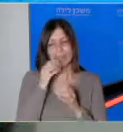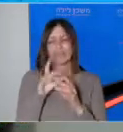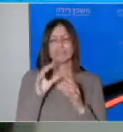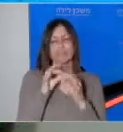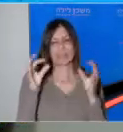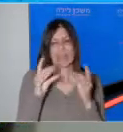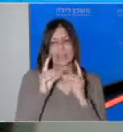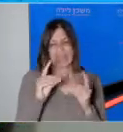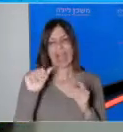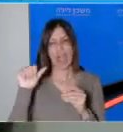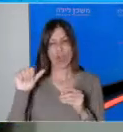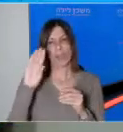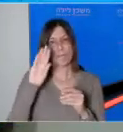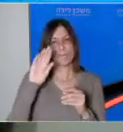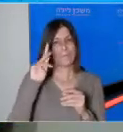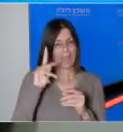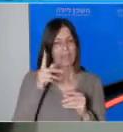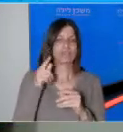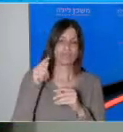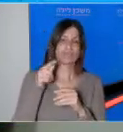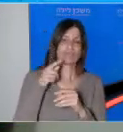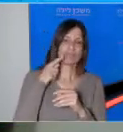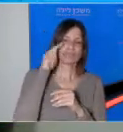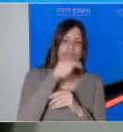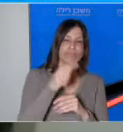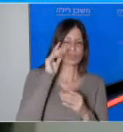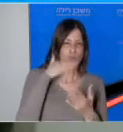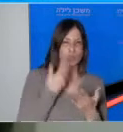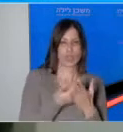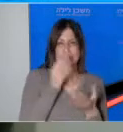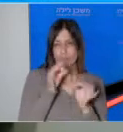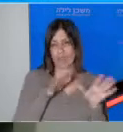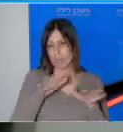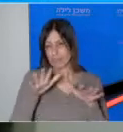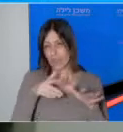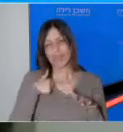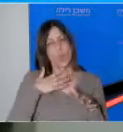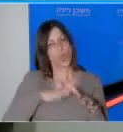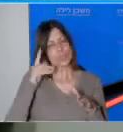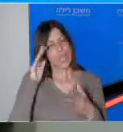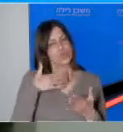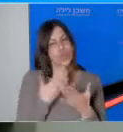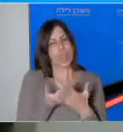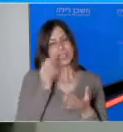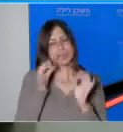כאמור, עברה גם עכשיו לתוך התפקיד היועץ המשפטי לממשלה. אני רוצה יועץ משפטי